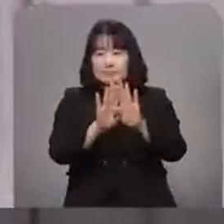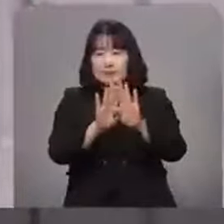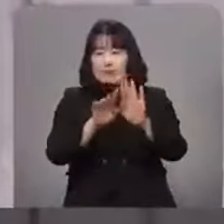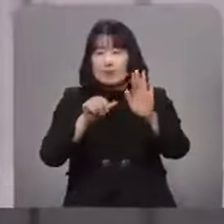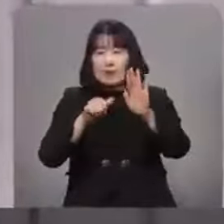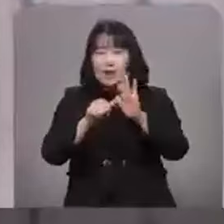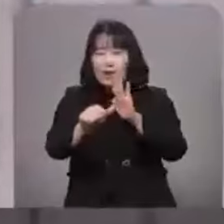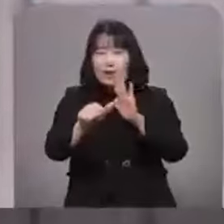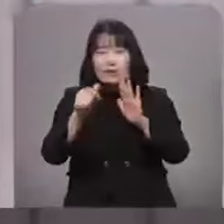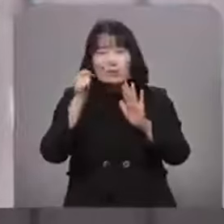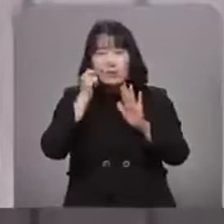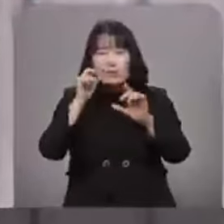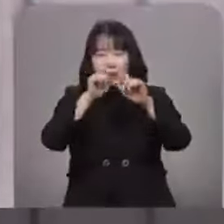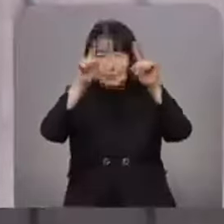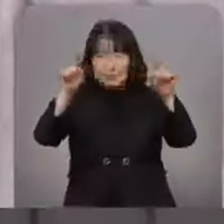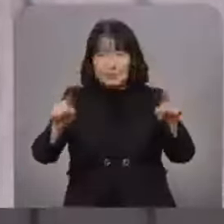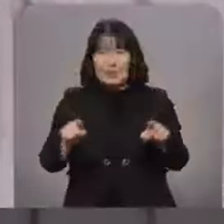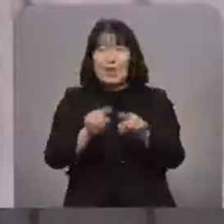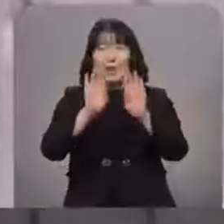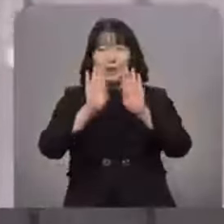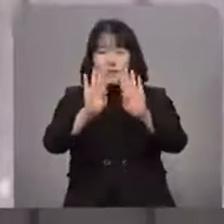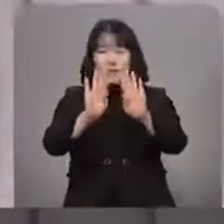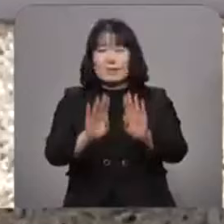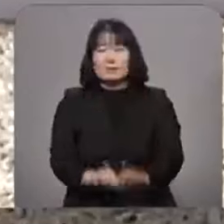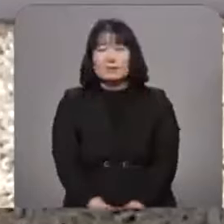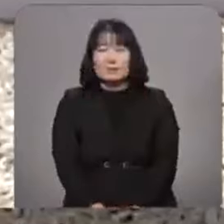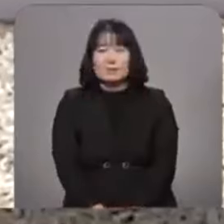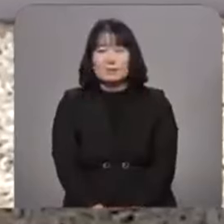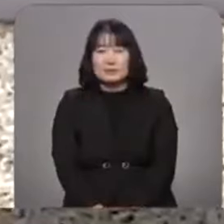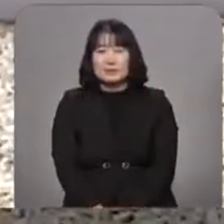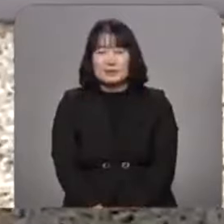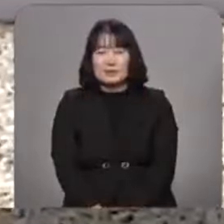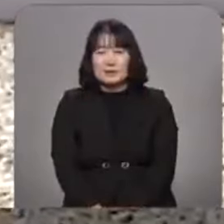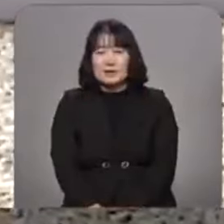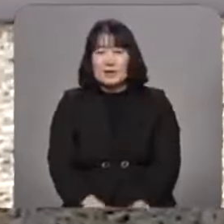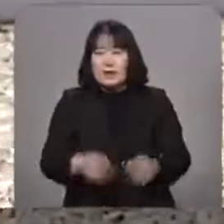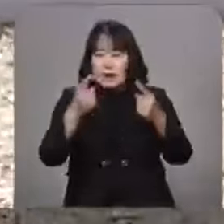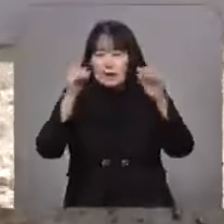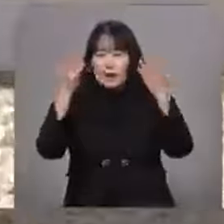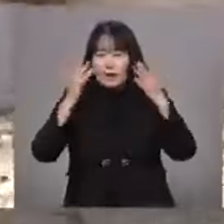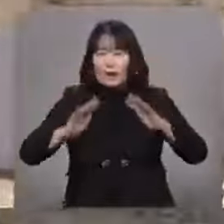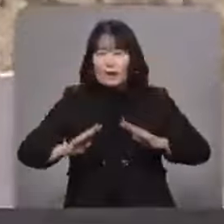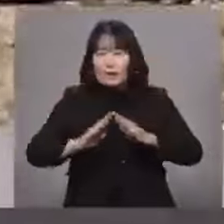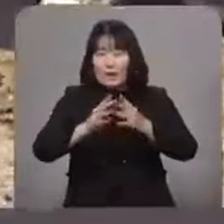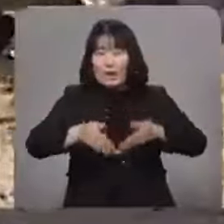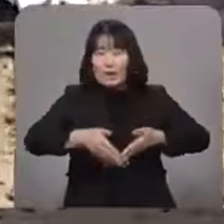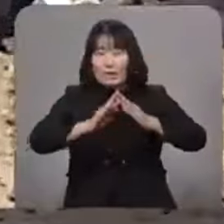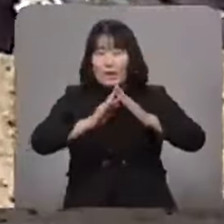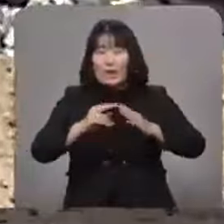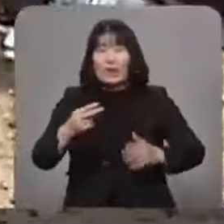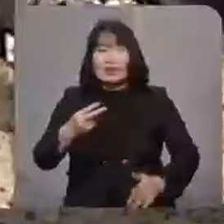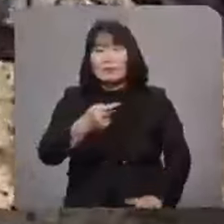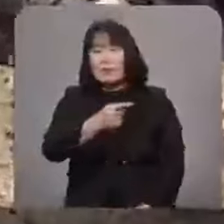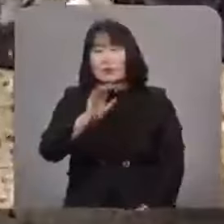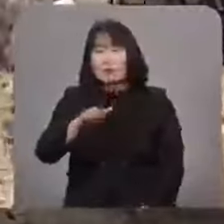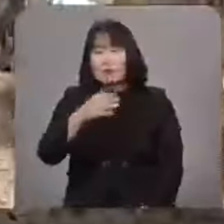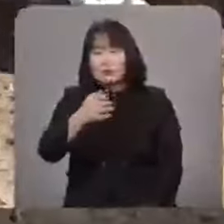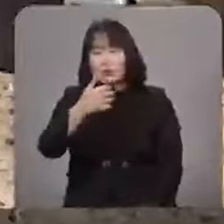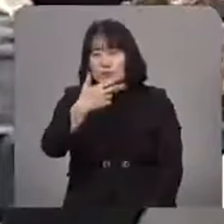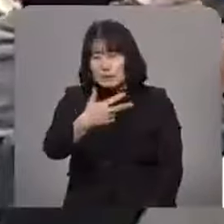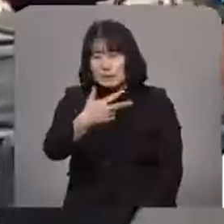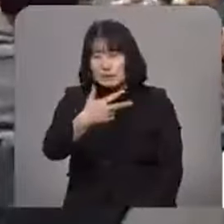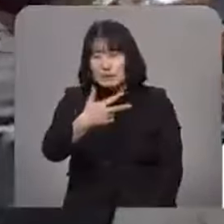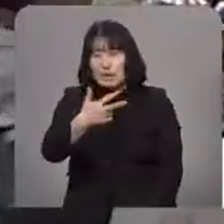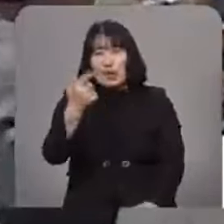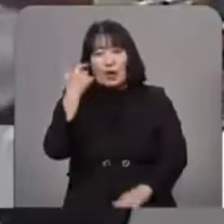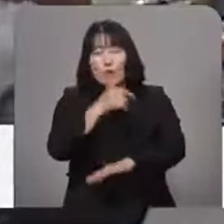금지한다는 안내문과 함께 철문이서 있습니다 대학 립이 추진된 건 1997년 마을주민